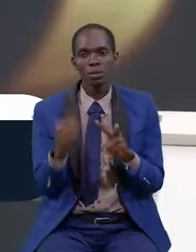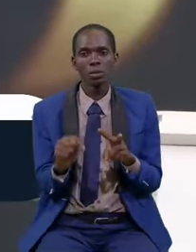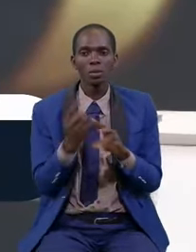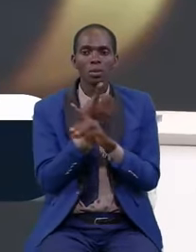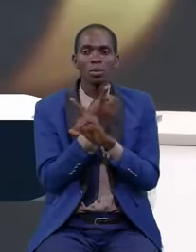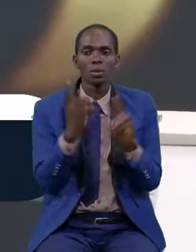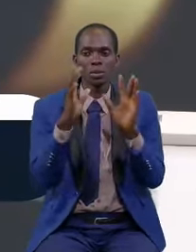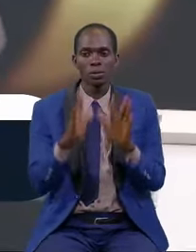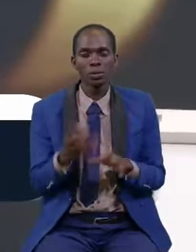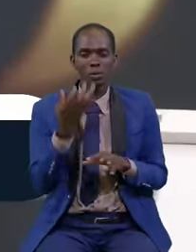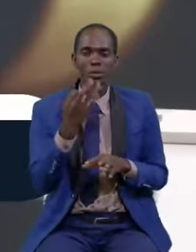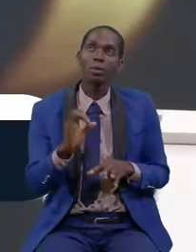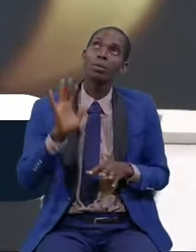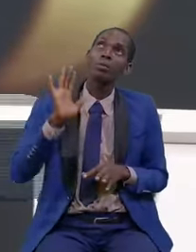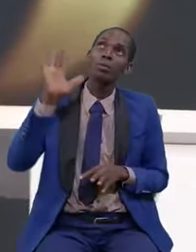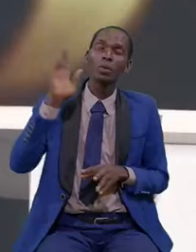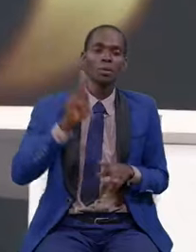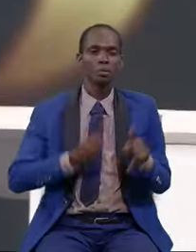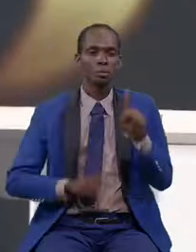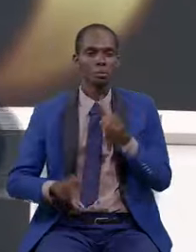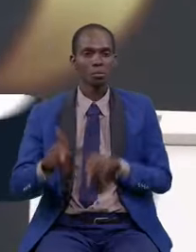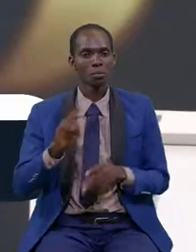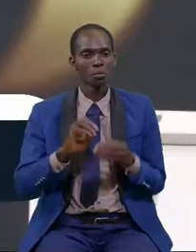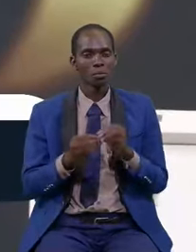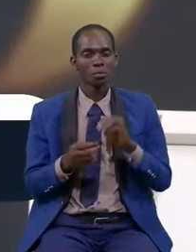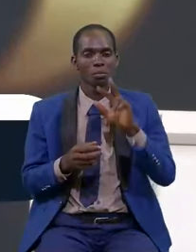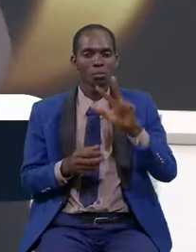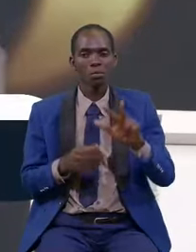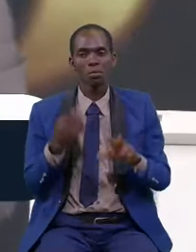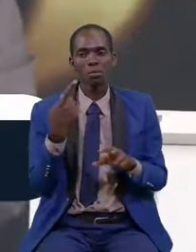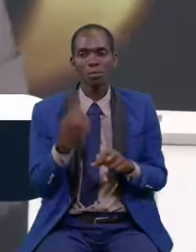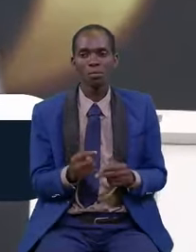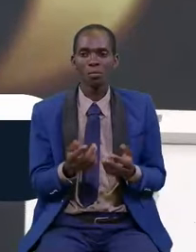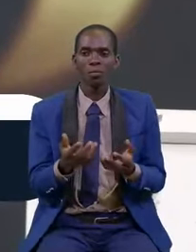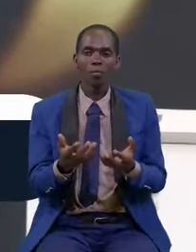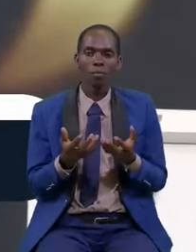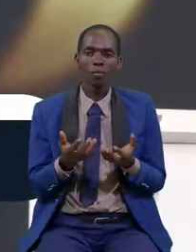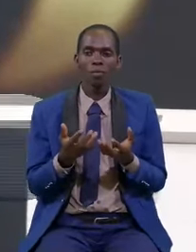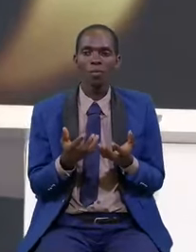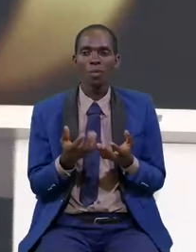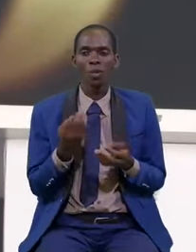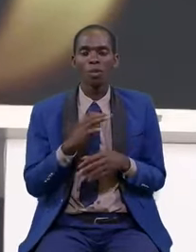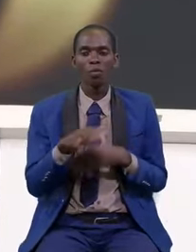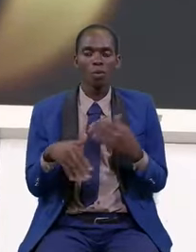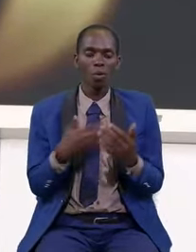libérateur de son peuple. 3, le désir de toutes les nations.